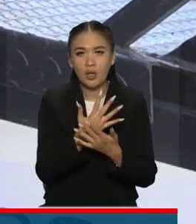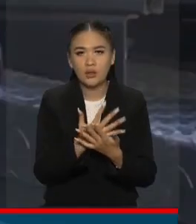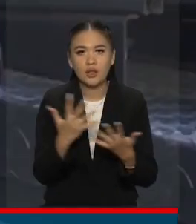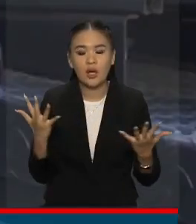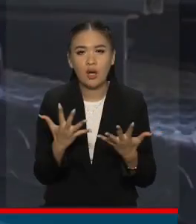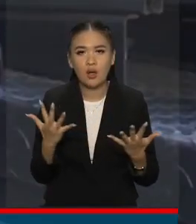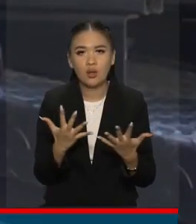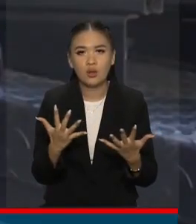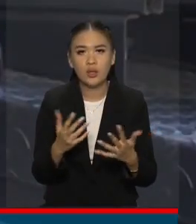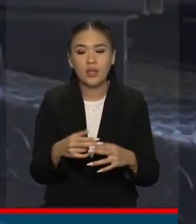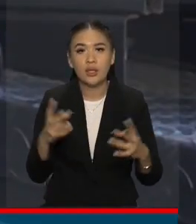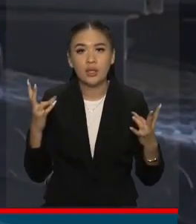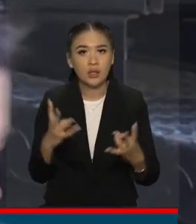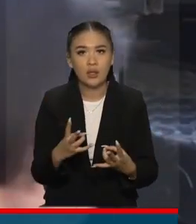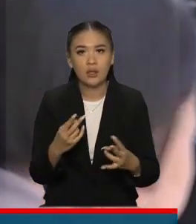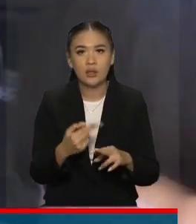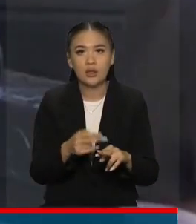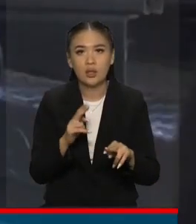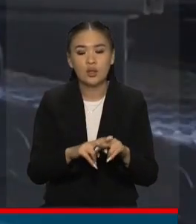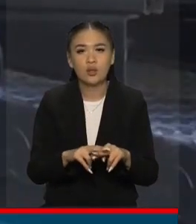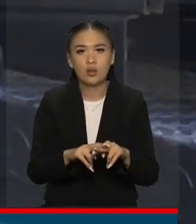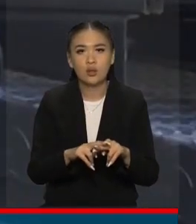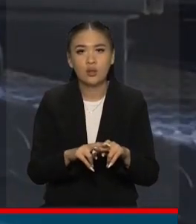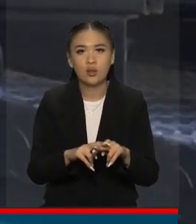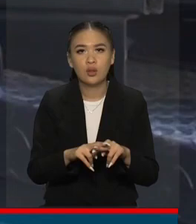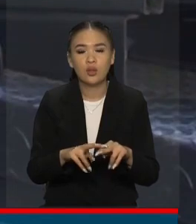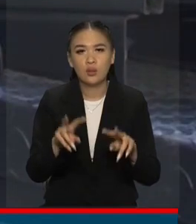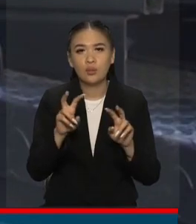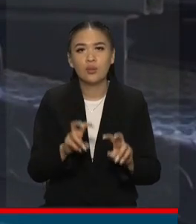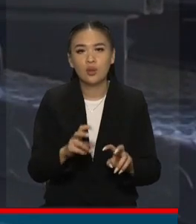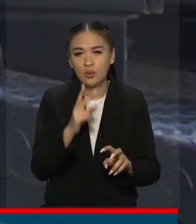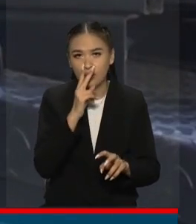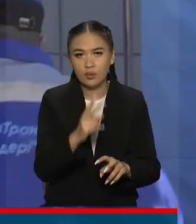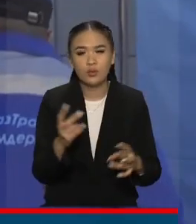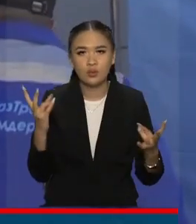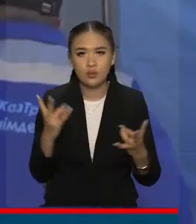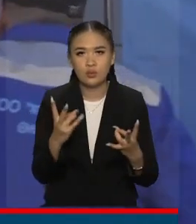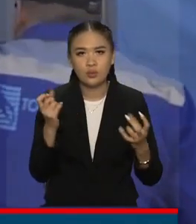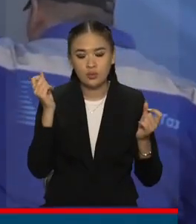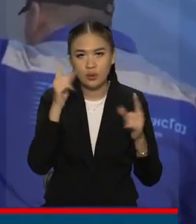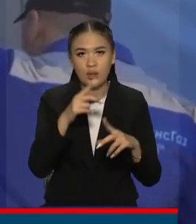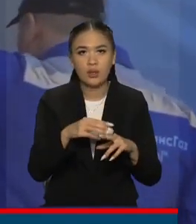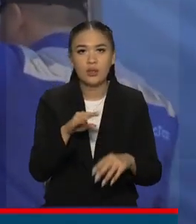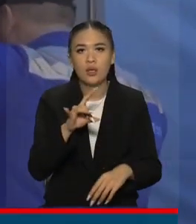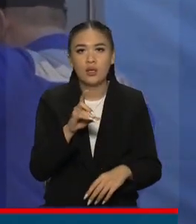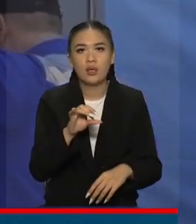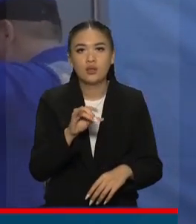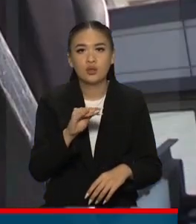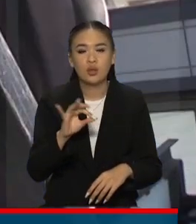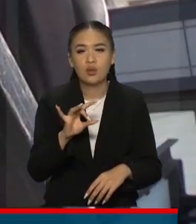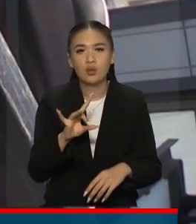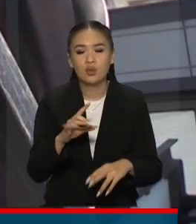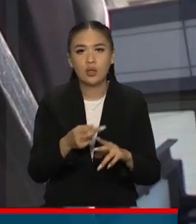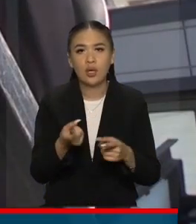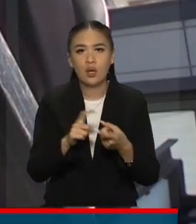несін. Керек нәрсе екен, отырмағандарыңыз болса осындайда отырып, мынандайды көрген дұрыс екен. Тренажер арқылы сағатына